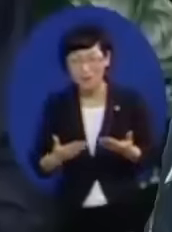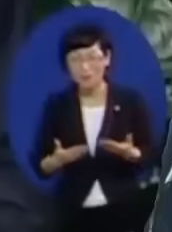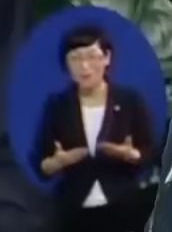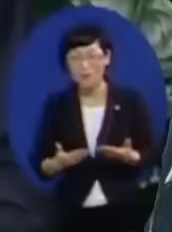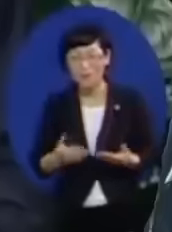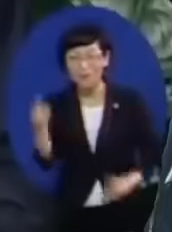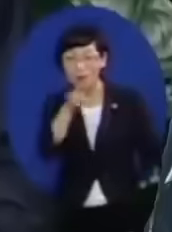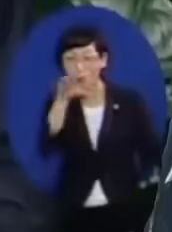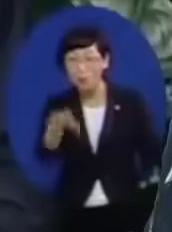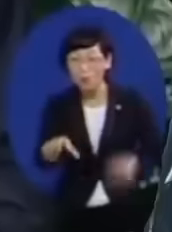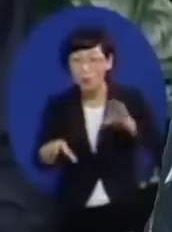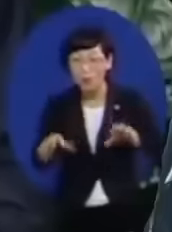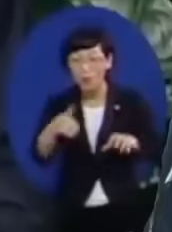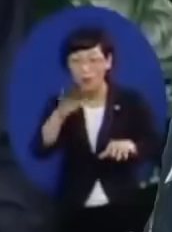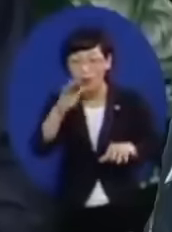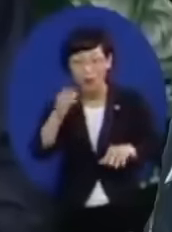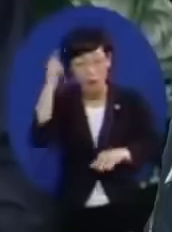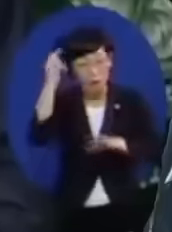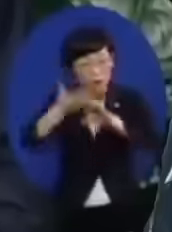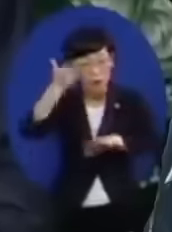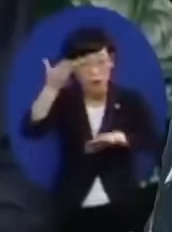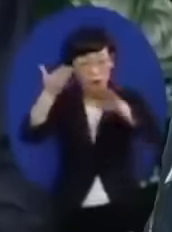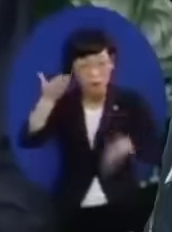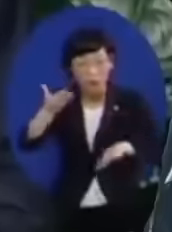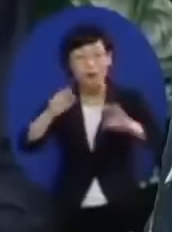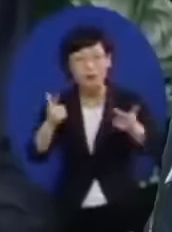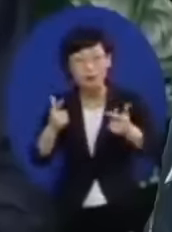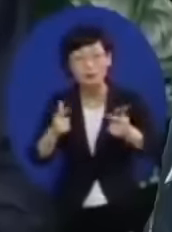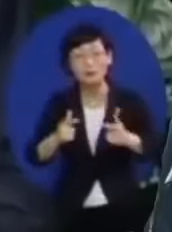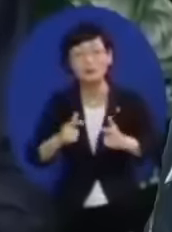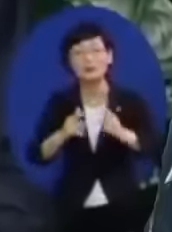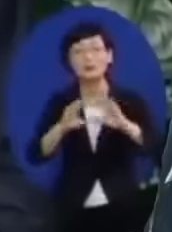어느 곳에 가나 머리가 되고 꼬리가 안 된 민족이 있습니다.